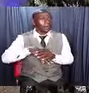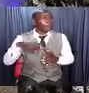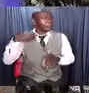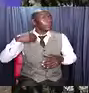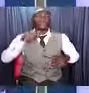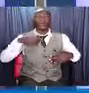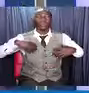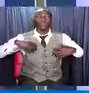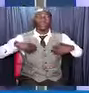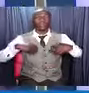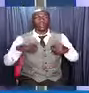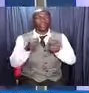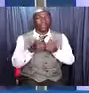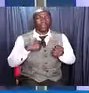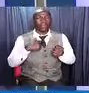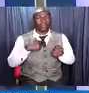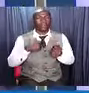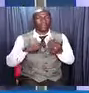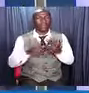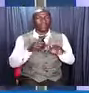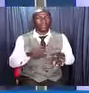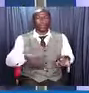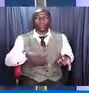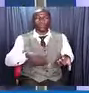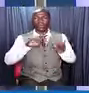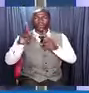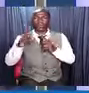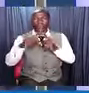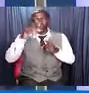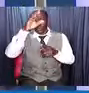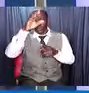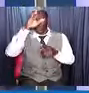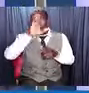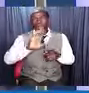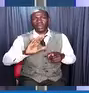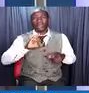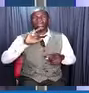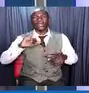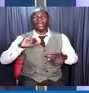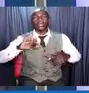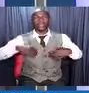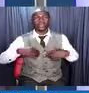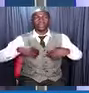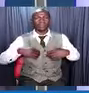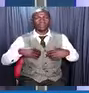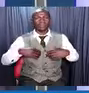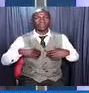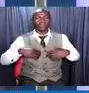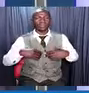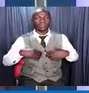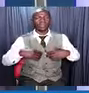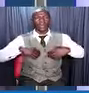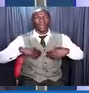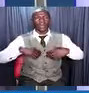to play with your ball. So, hatua ya kwanza ya kumwendea Mungu. So the first step to go to God. Ni furaha. Is joy. Na